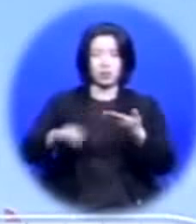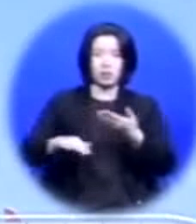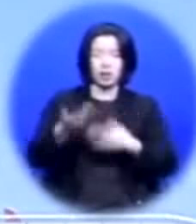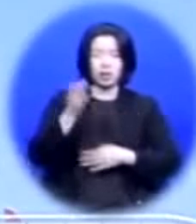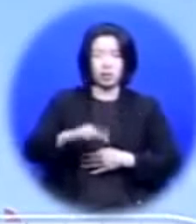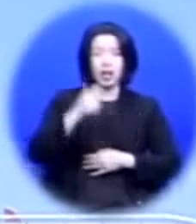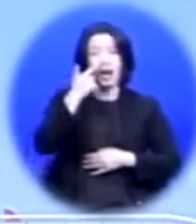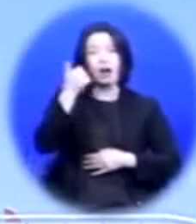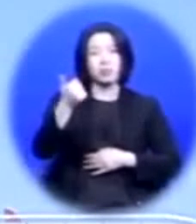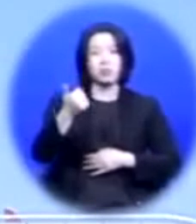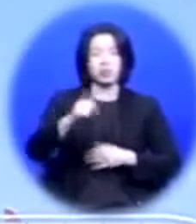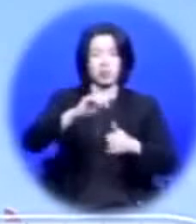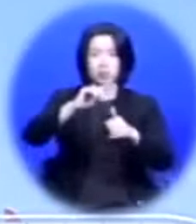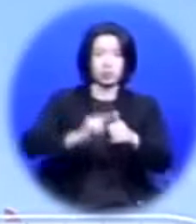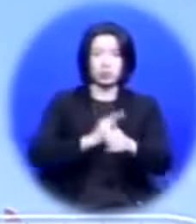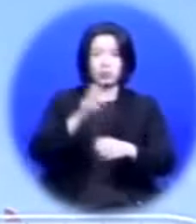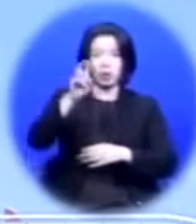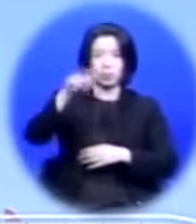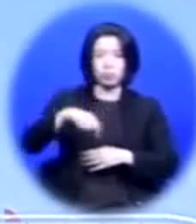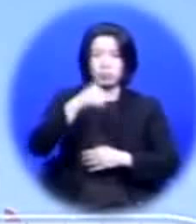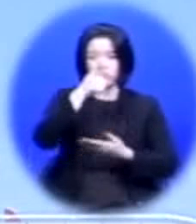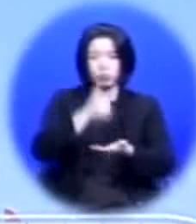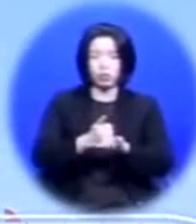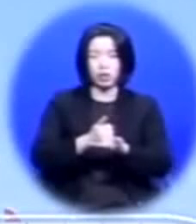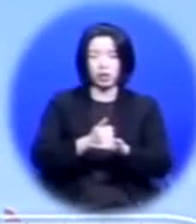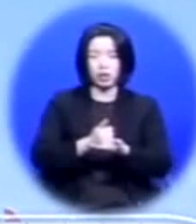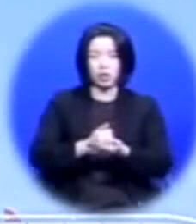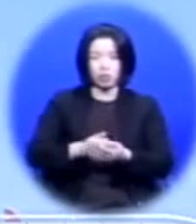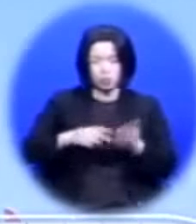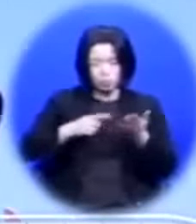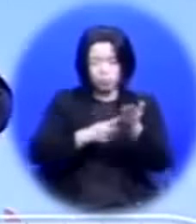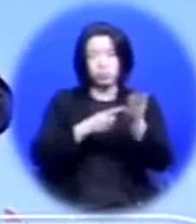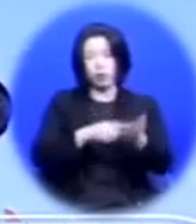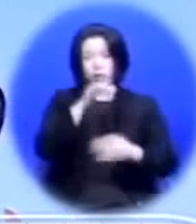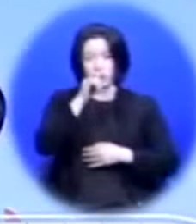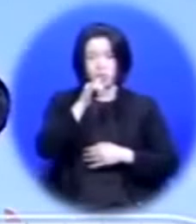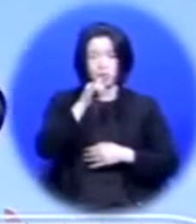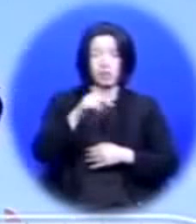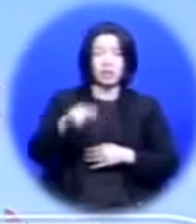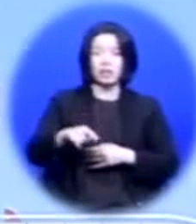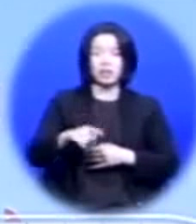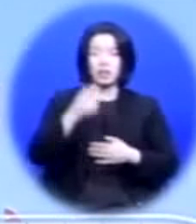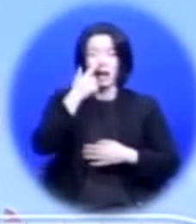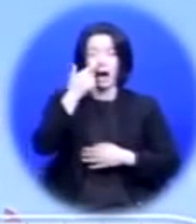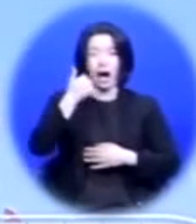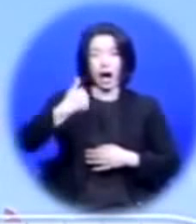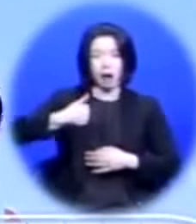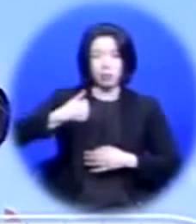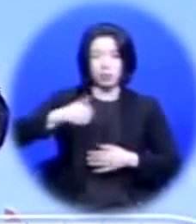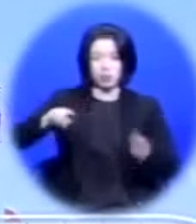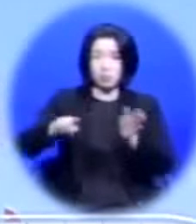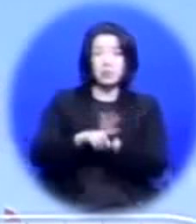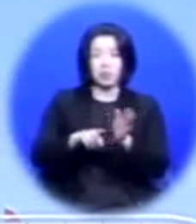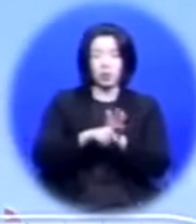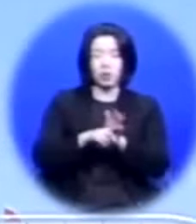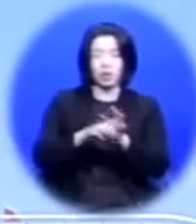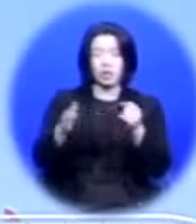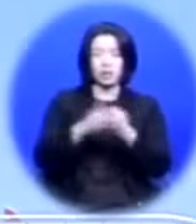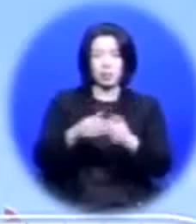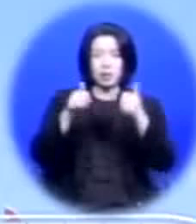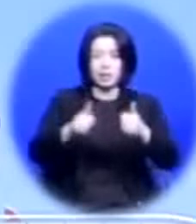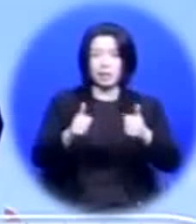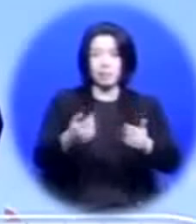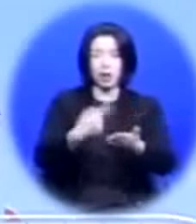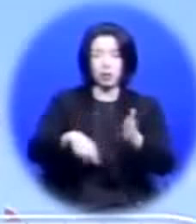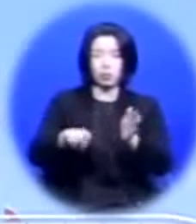아버지가 스스로 무죄라고 자꾸 주장하는 겁니다이 아들은 아버지를 믿었습니다 입니다 그래서 아버지의 재판을